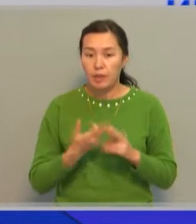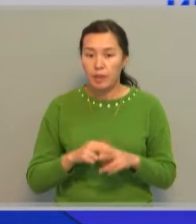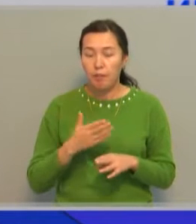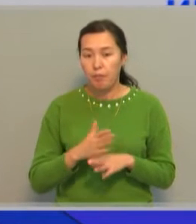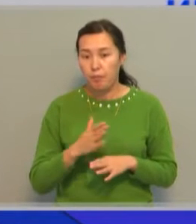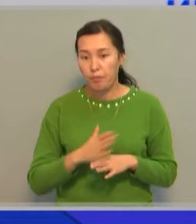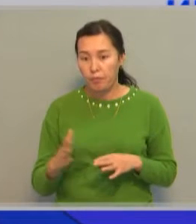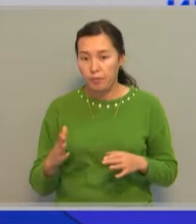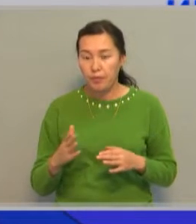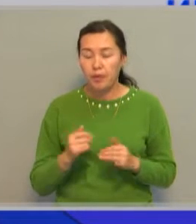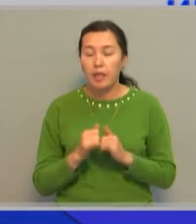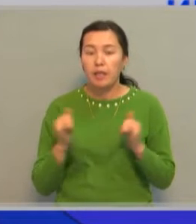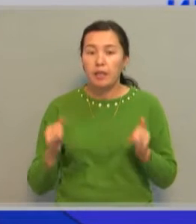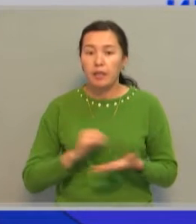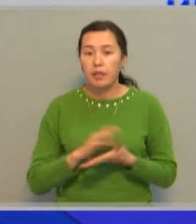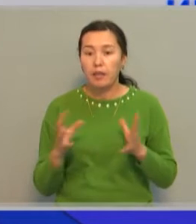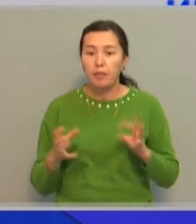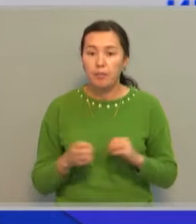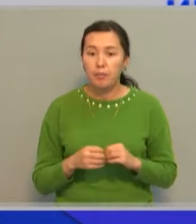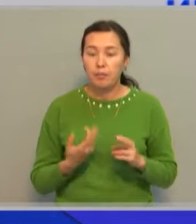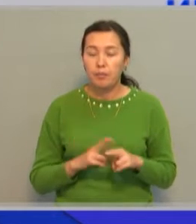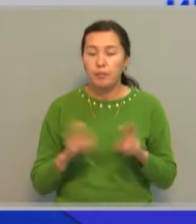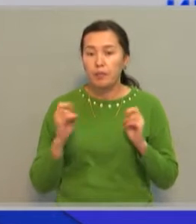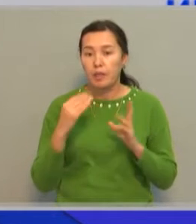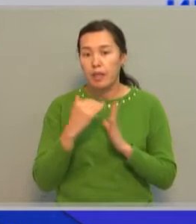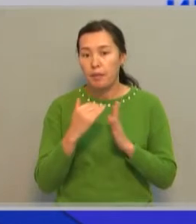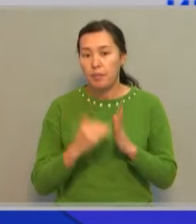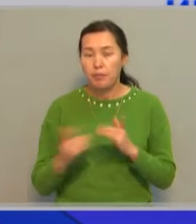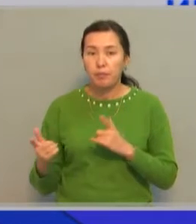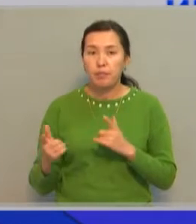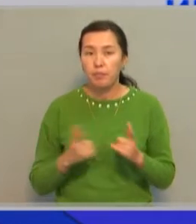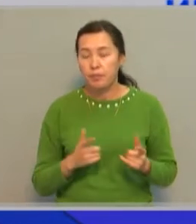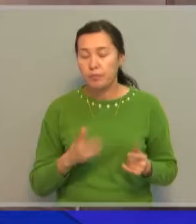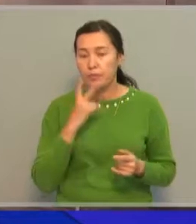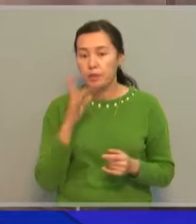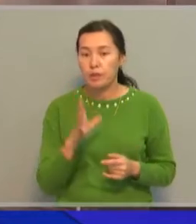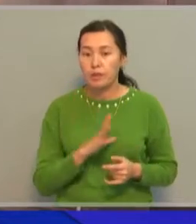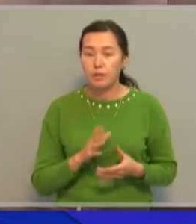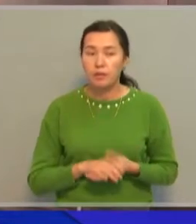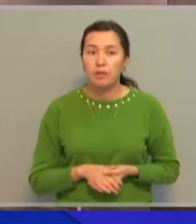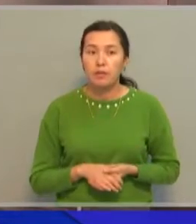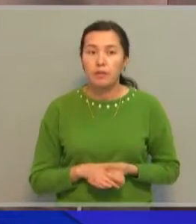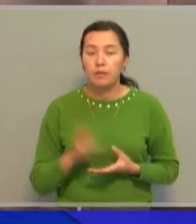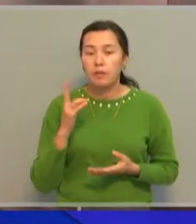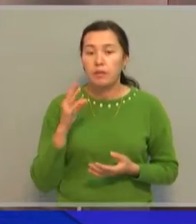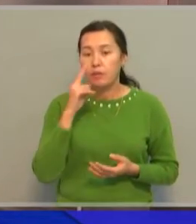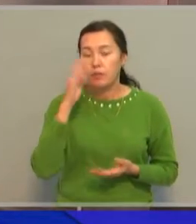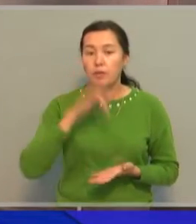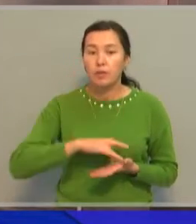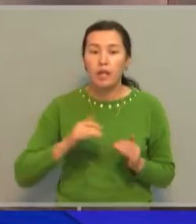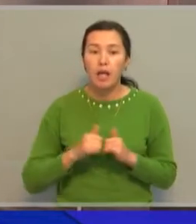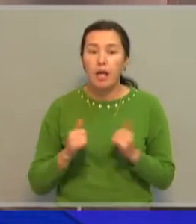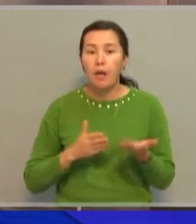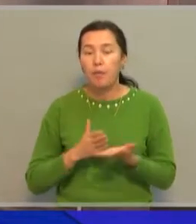және орта кәсіпкерлікті дамыту мақсатында осы арнайы бағдарламаны әзірлеуге бет бұрдық. Шымкент қаласында